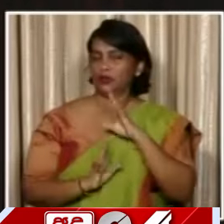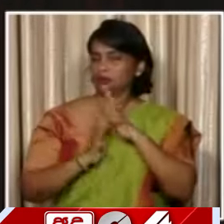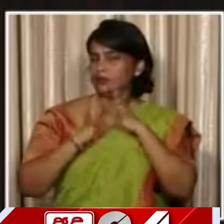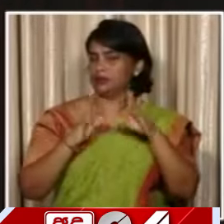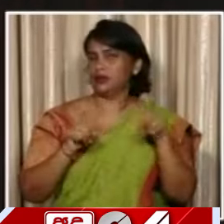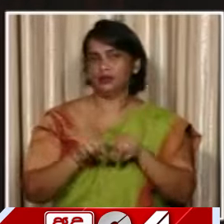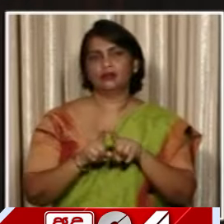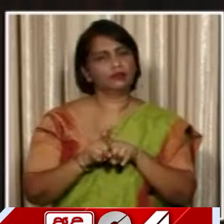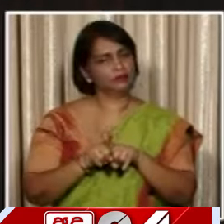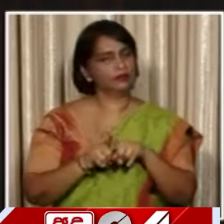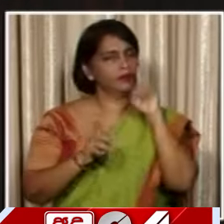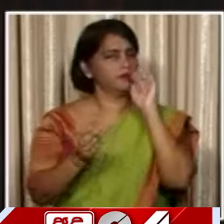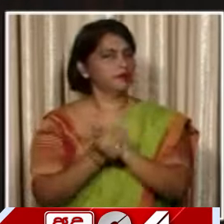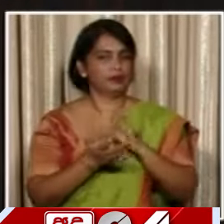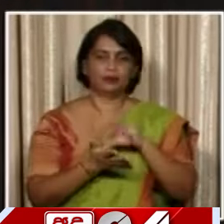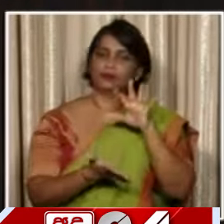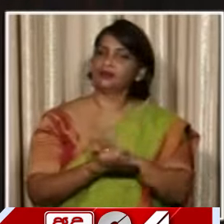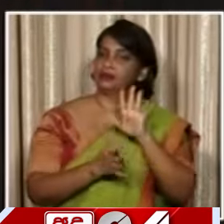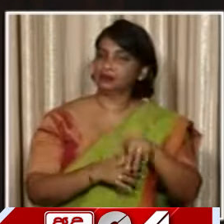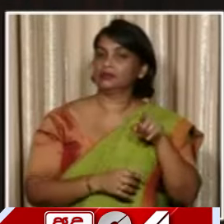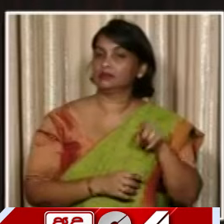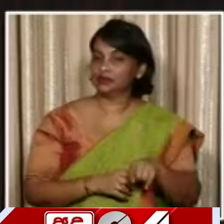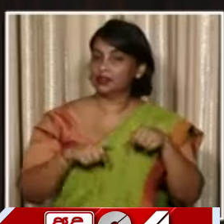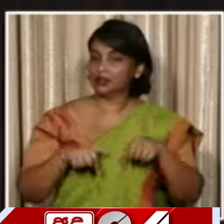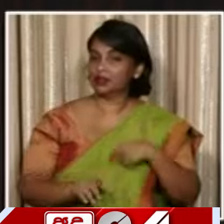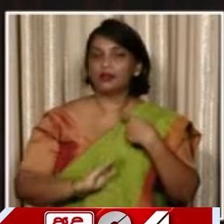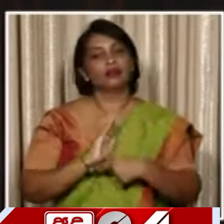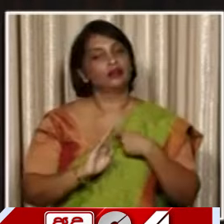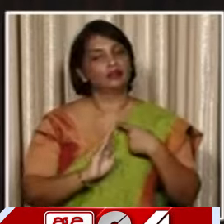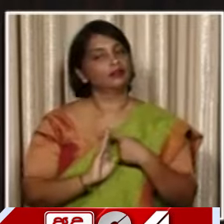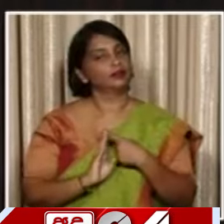ලෙස ආරක්ෂාව තහවුරු කිරීම තුළින් අද අපේ රටේ